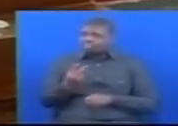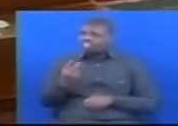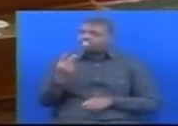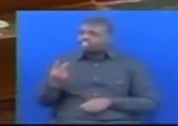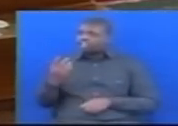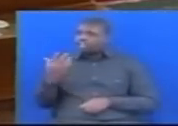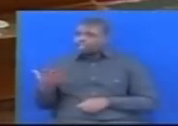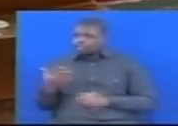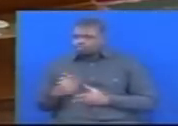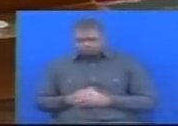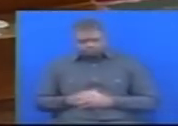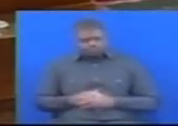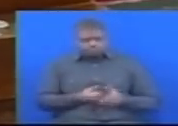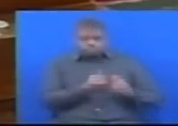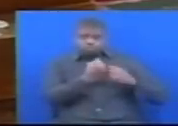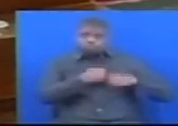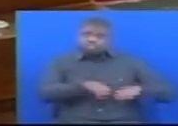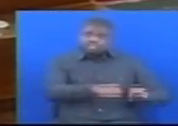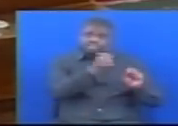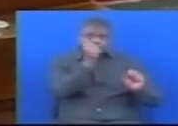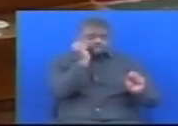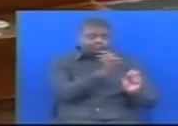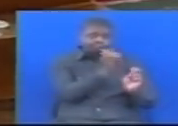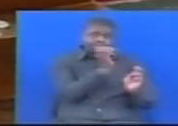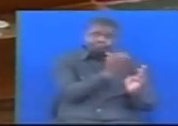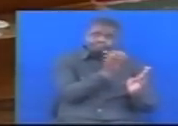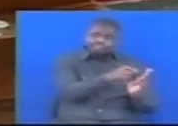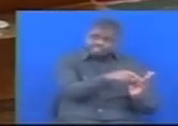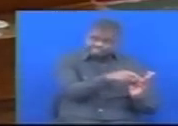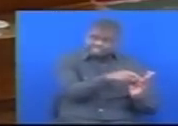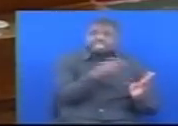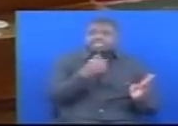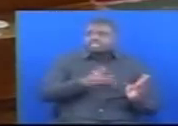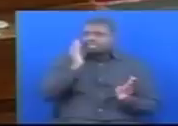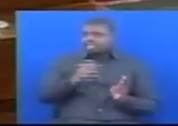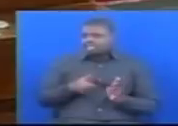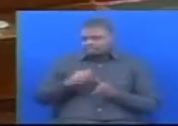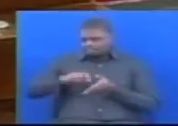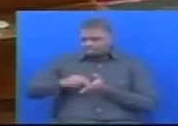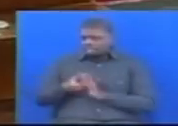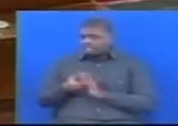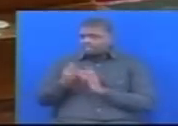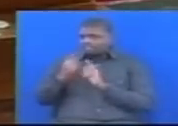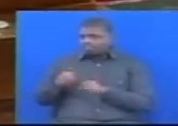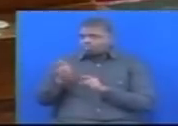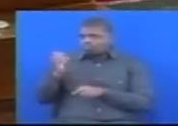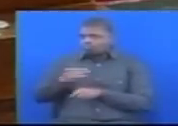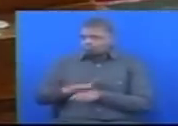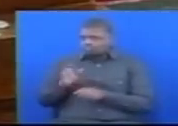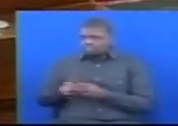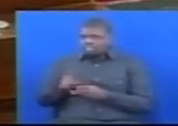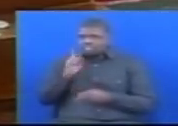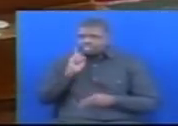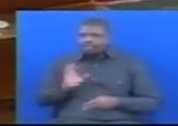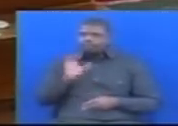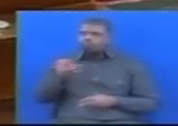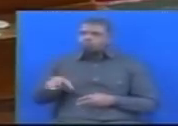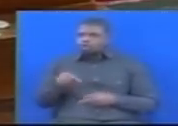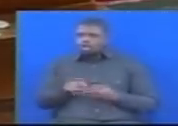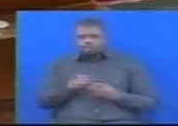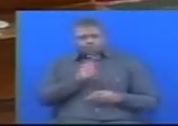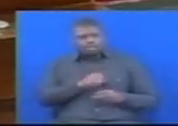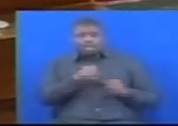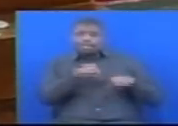2025. Katika kutekeleza azma hiyo, serikali ina mkakati wa kuwa na vyuo vya ufundi stadi katika kila mkoa na wilaya